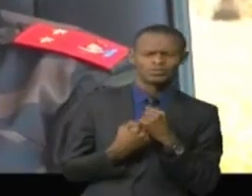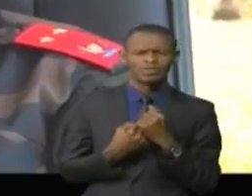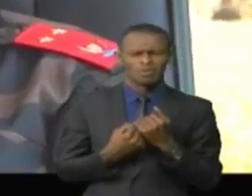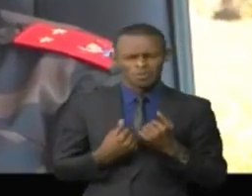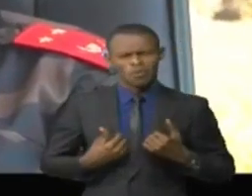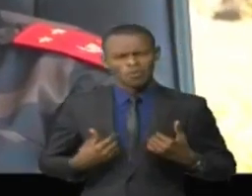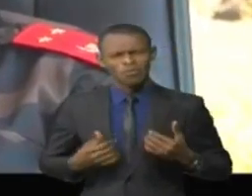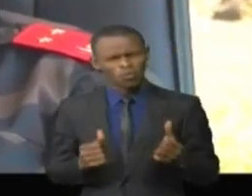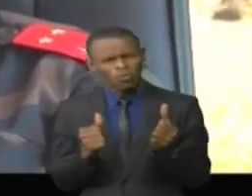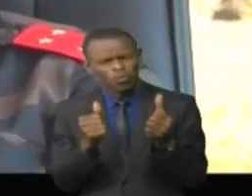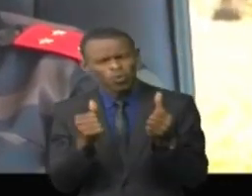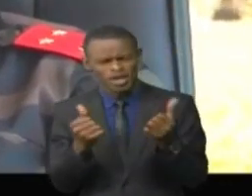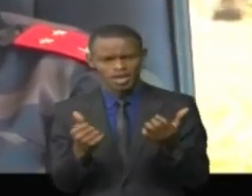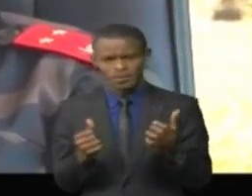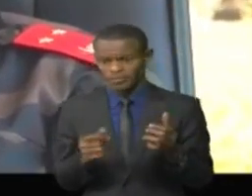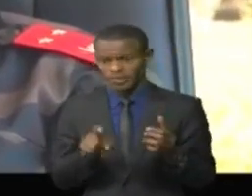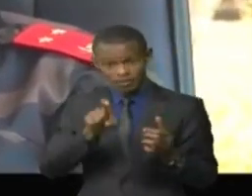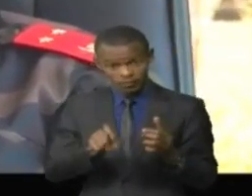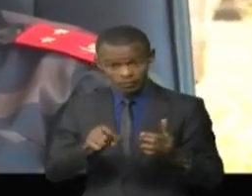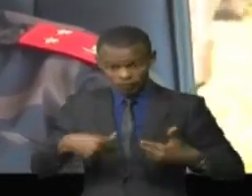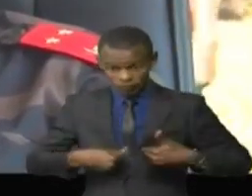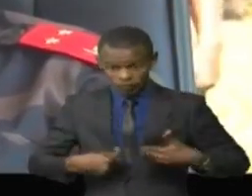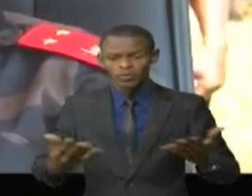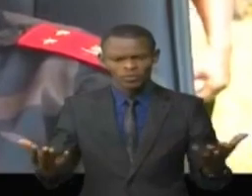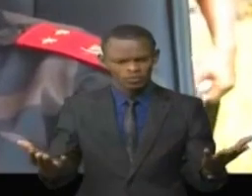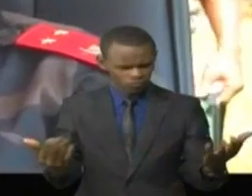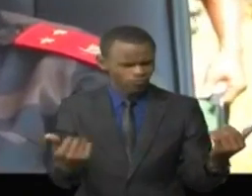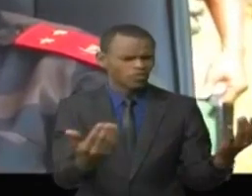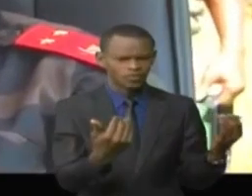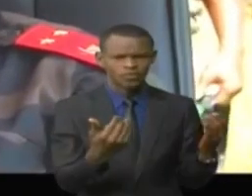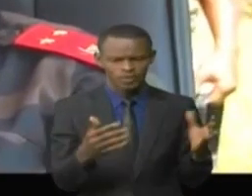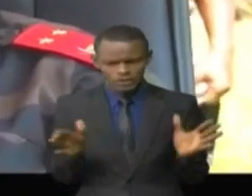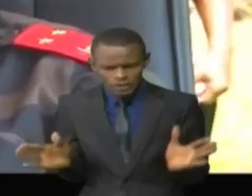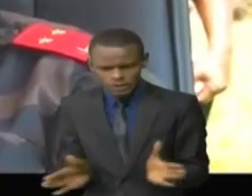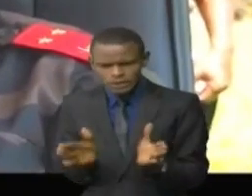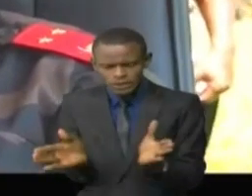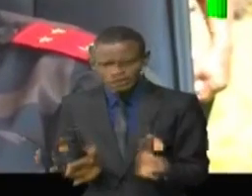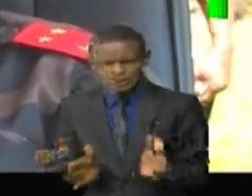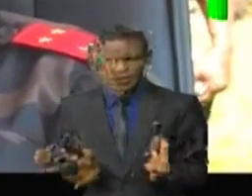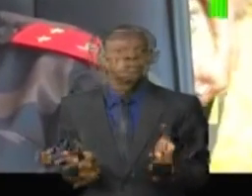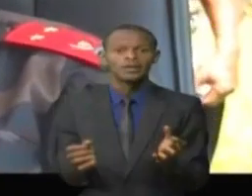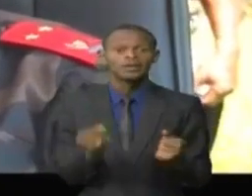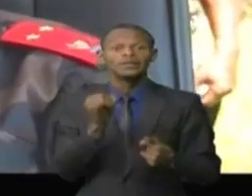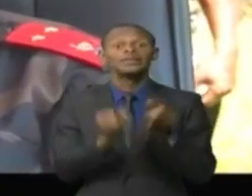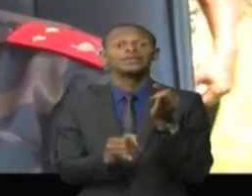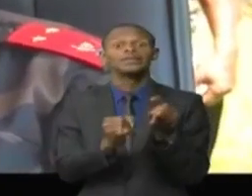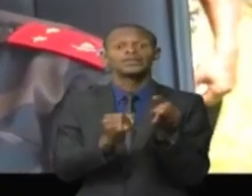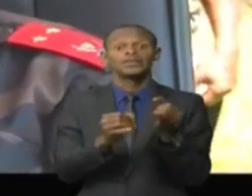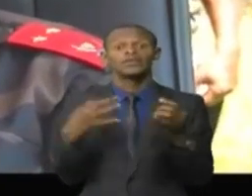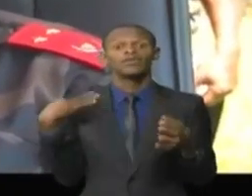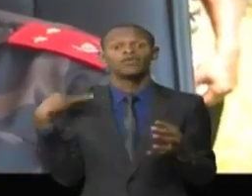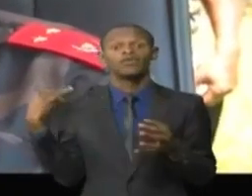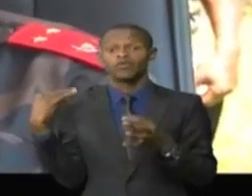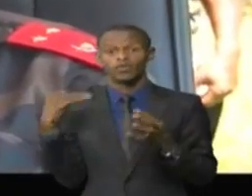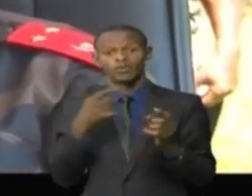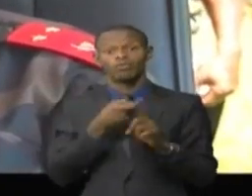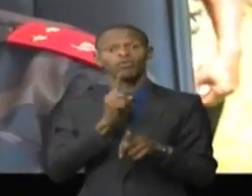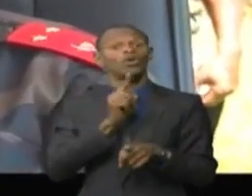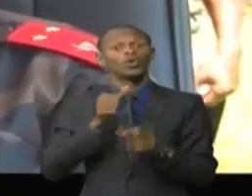doit plutôt encadrer cette présence des militaires dans la ville. Mais l'effort que nous sommes en train de